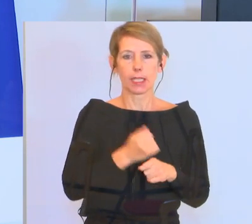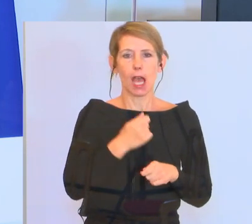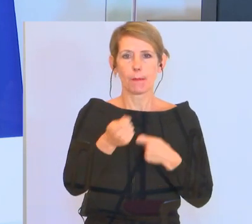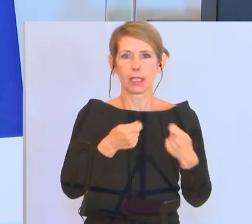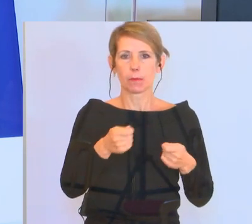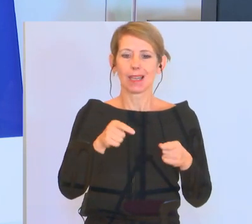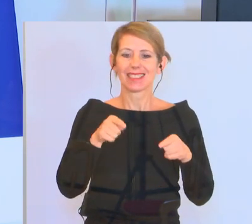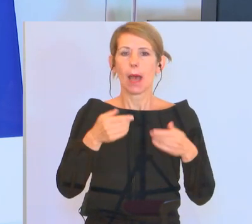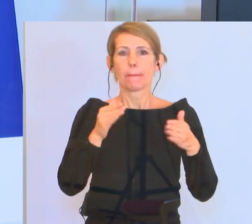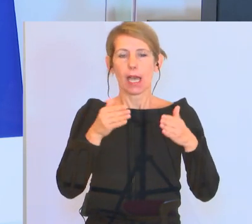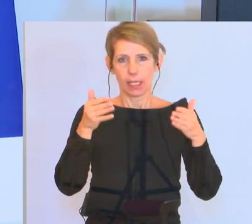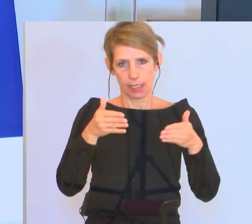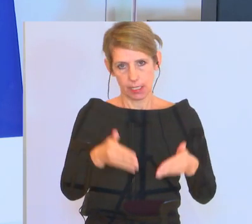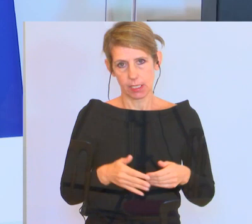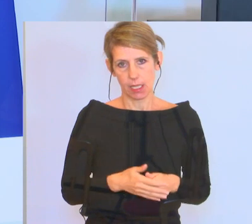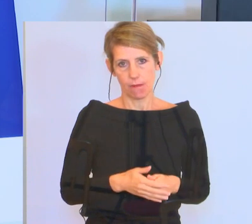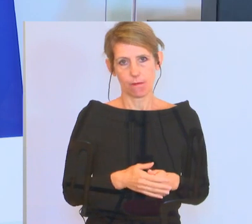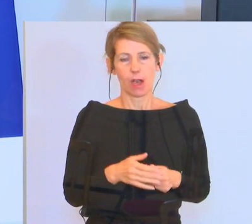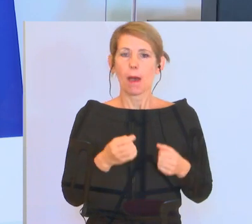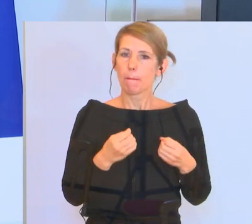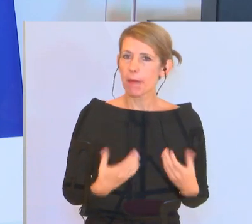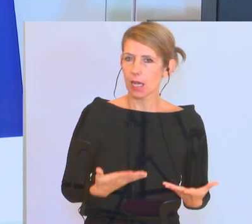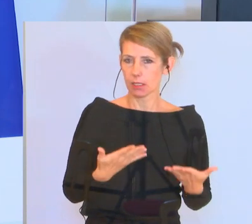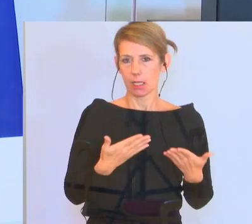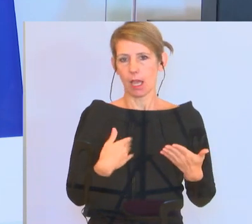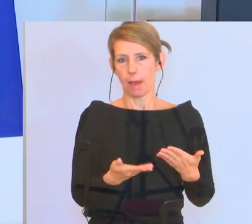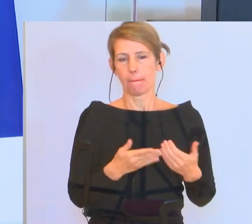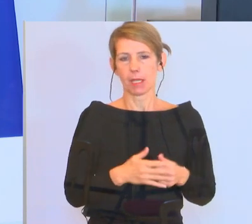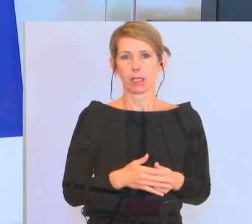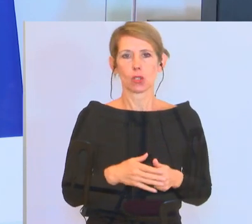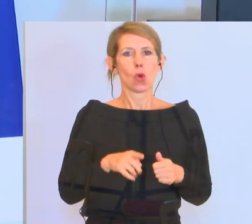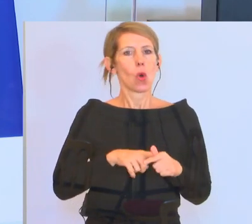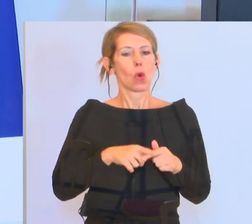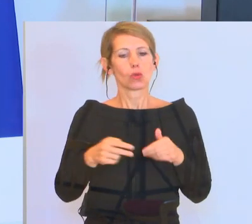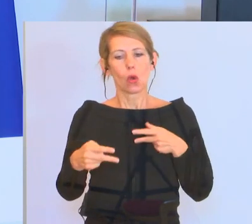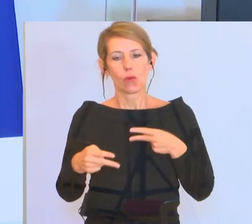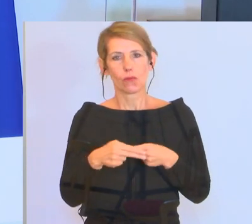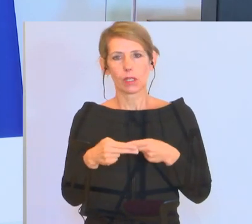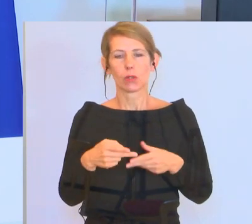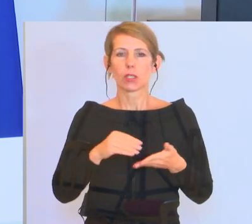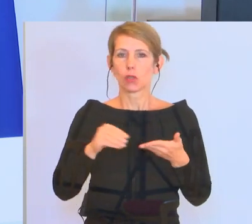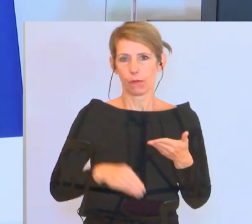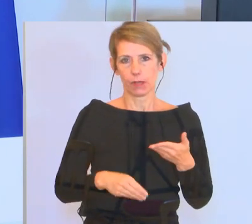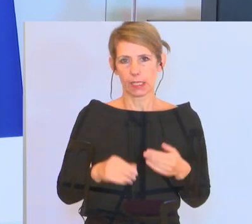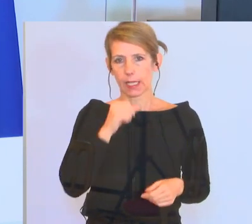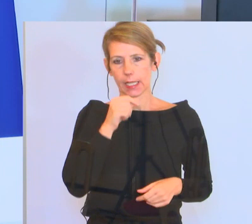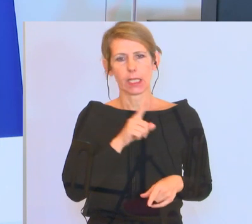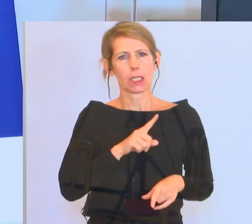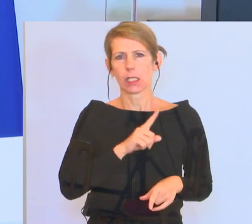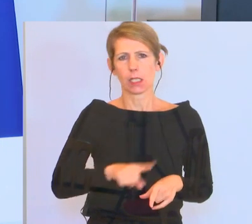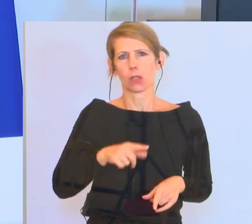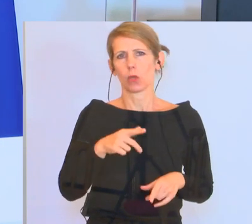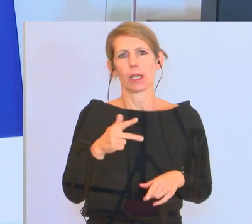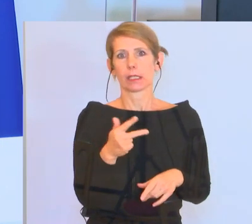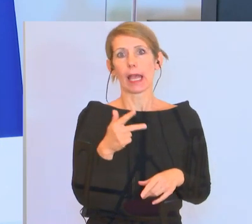zu intensivieren durch beispielsweise Praktika, aber auch durch die Verkürzung der Verträge, nicht mehr 3 Jahre,